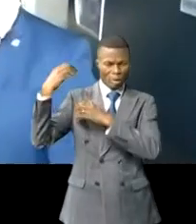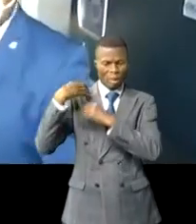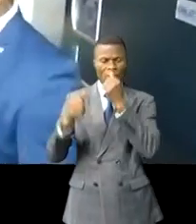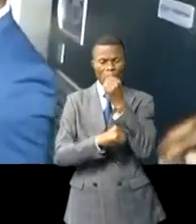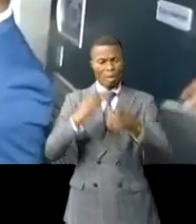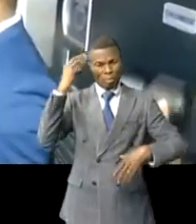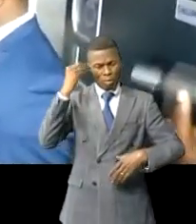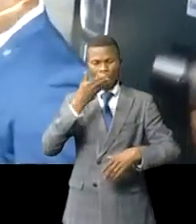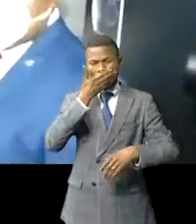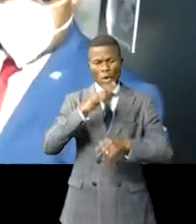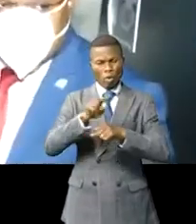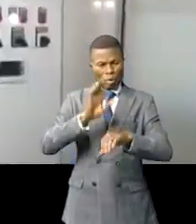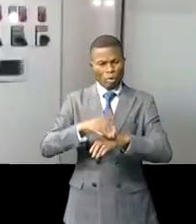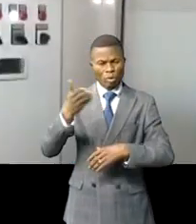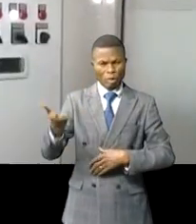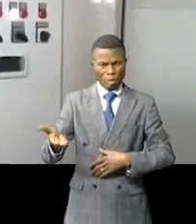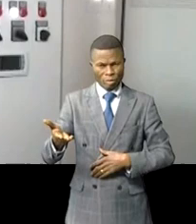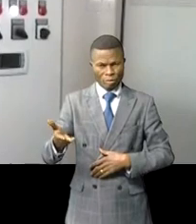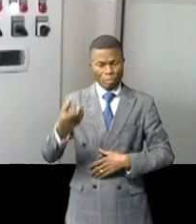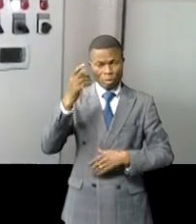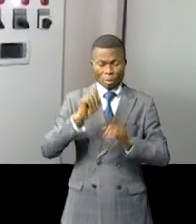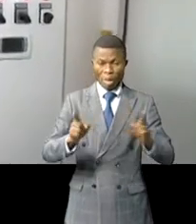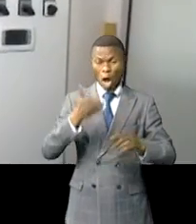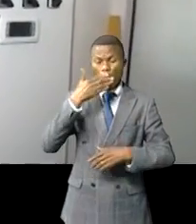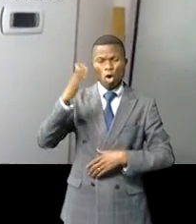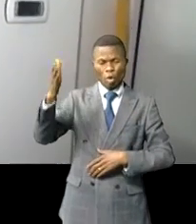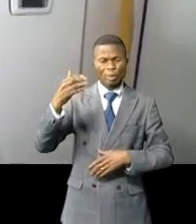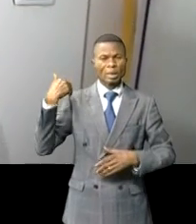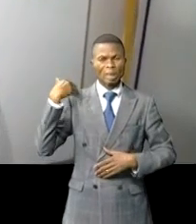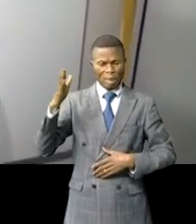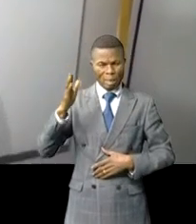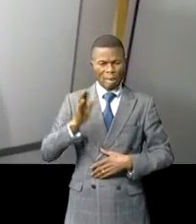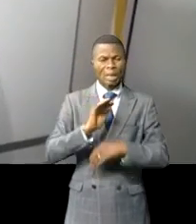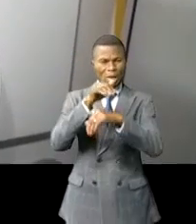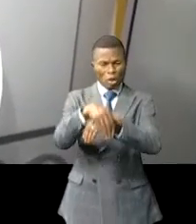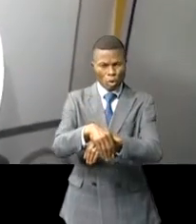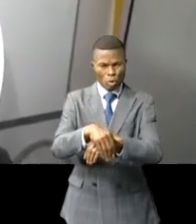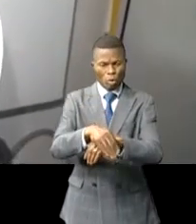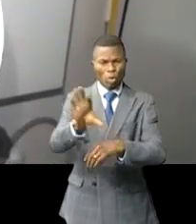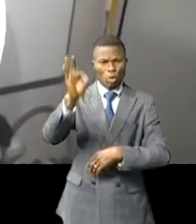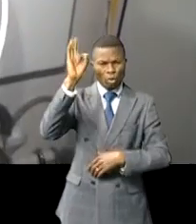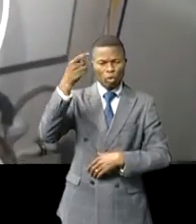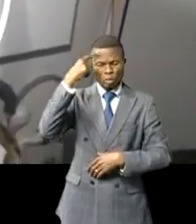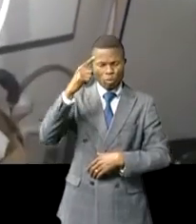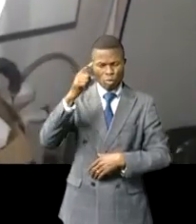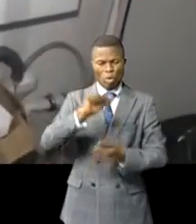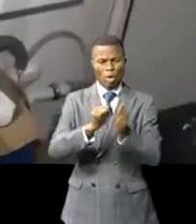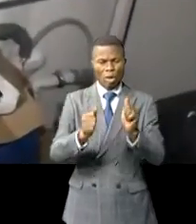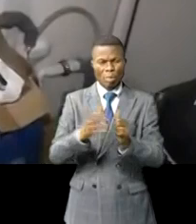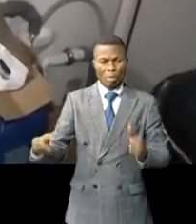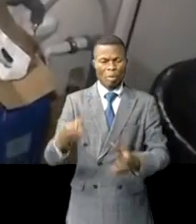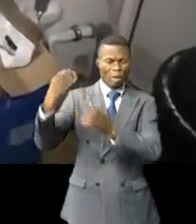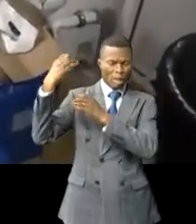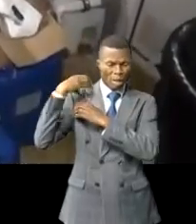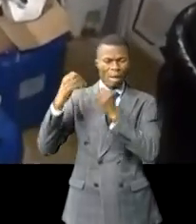patients atteints de la COVID-19. Et pourtant, cet hôpital public fait partie des ceux retenus pour la gratuité de la prise en charge de